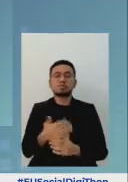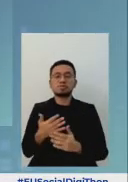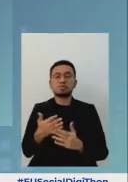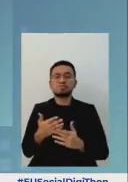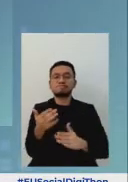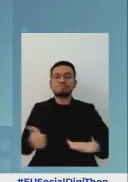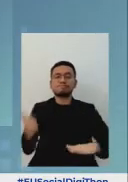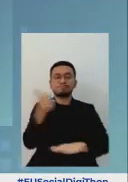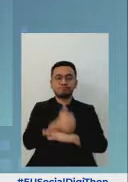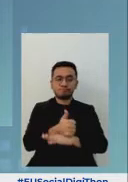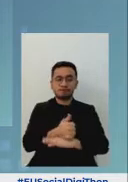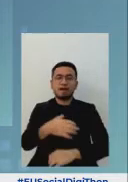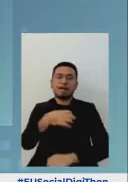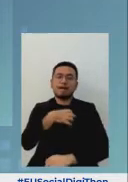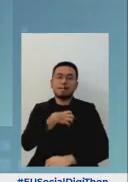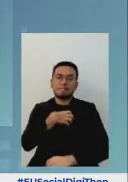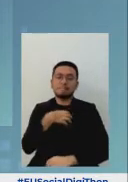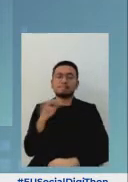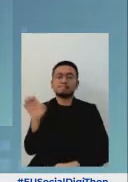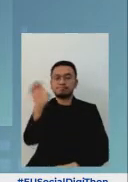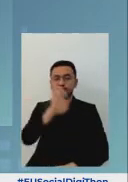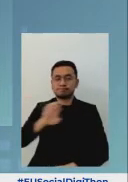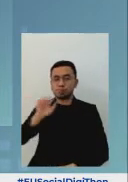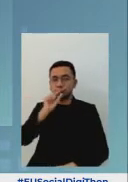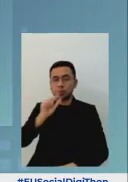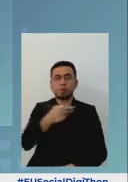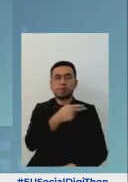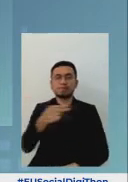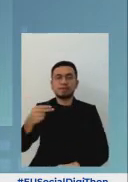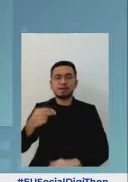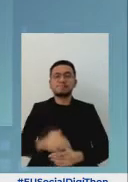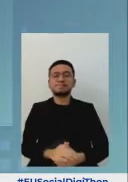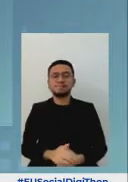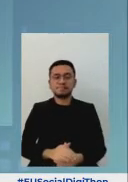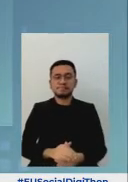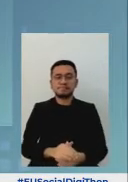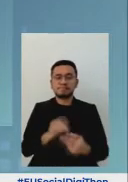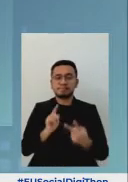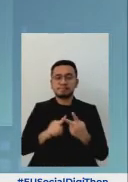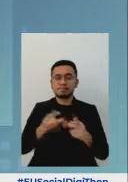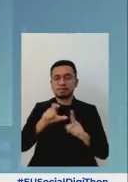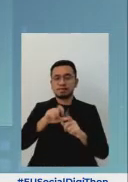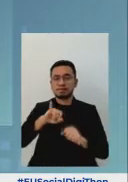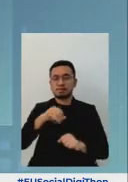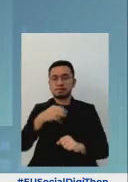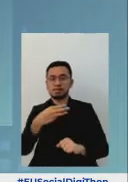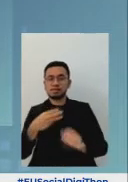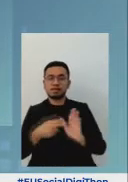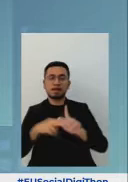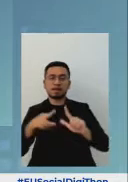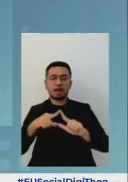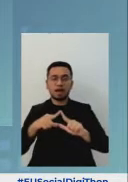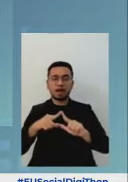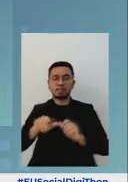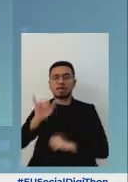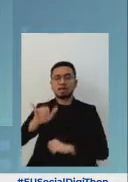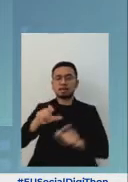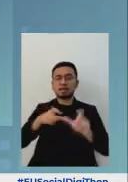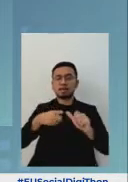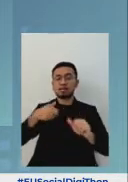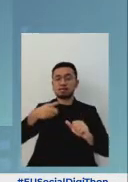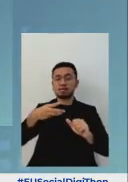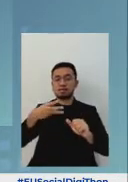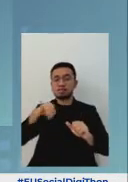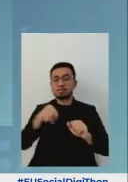dan Demokrasi Delegasi Uni Eropa untuk Indonesia. Kemudian ada Ibu Diana Haryana, pendiri Yayasan Sejiwa.